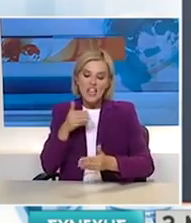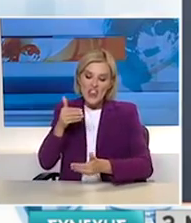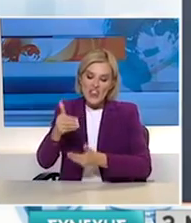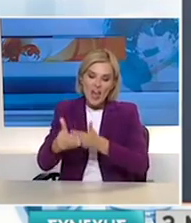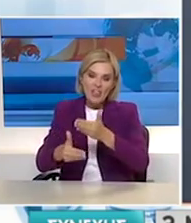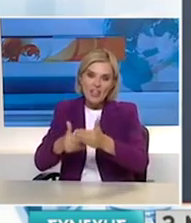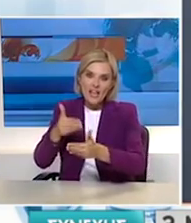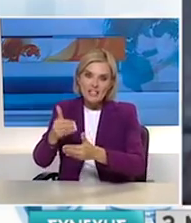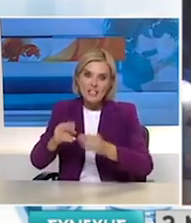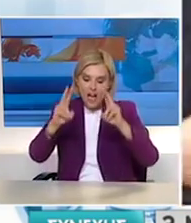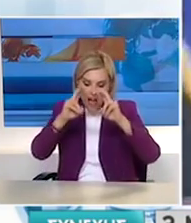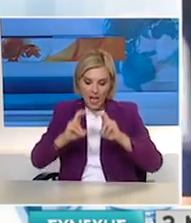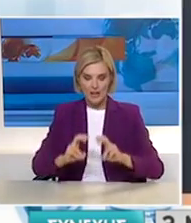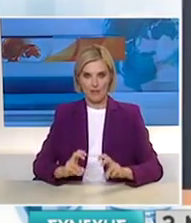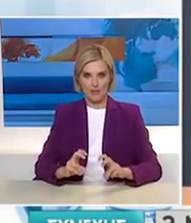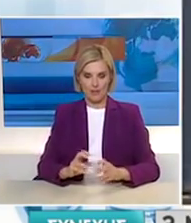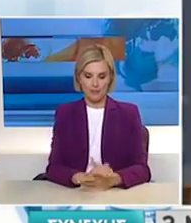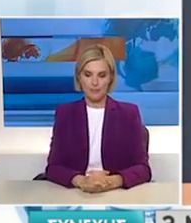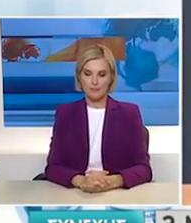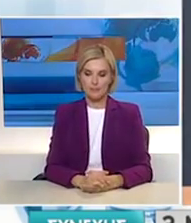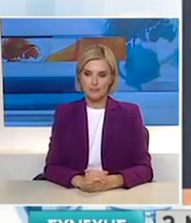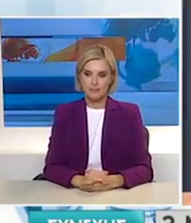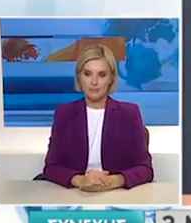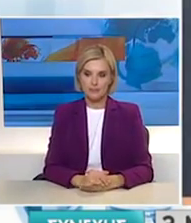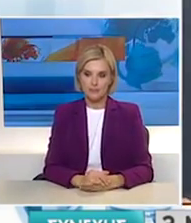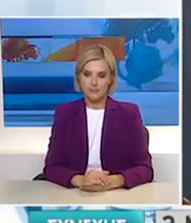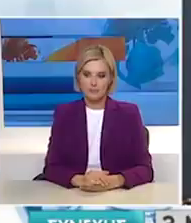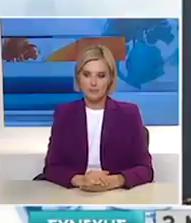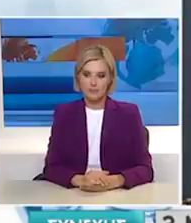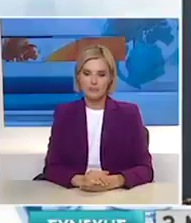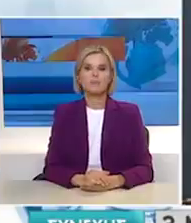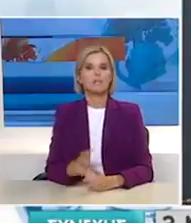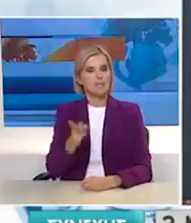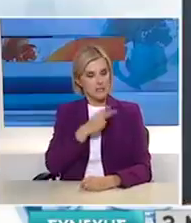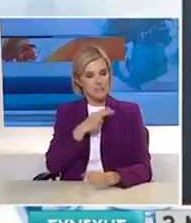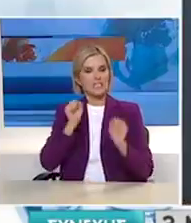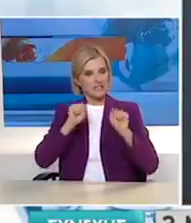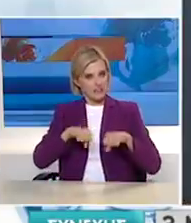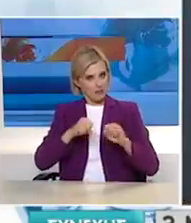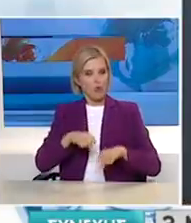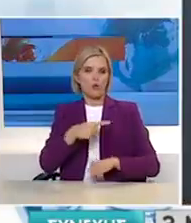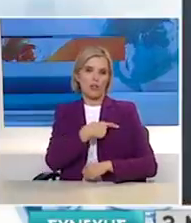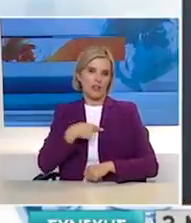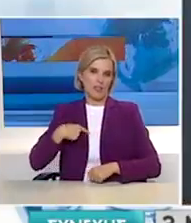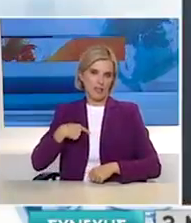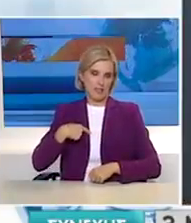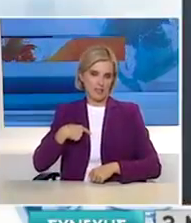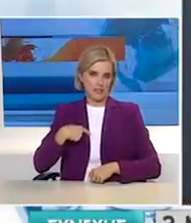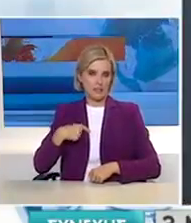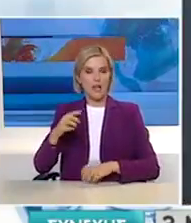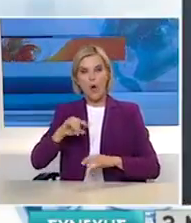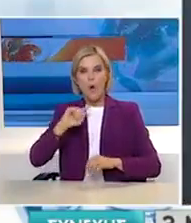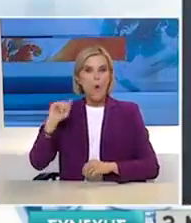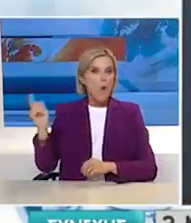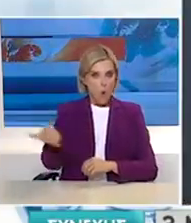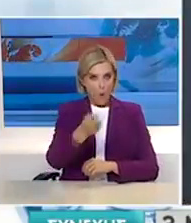ιχνηλάτησης. Ναι, να συμπληρώσω, συνυπογράφοντας όλα αυτά που είπε ο κύριος καθηγητής, ότι